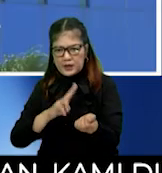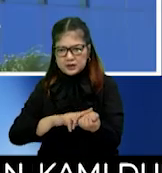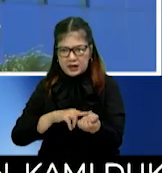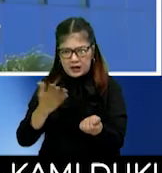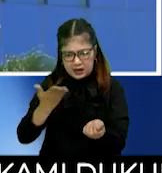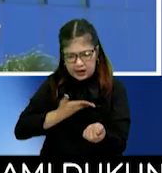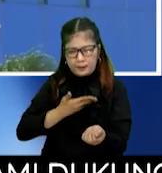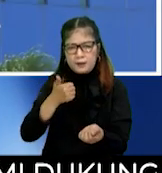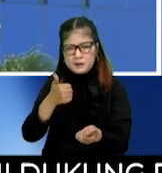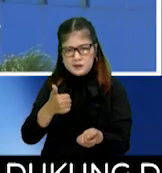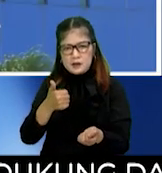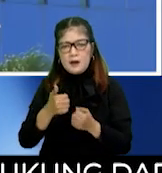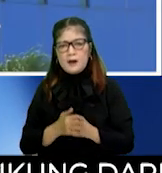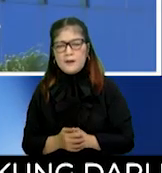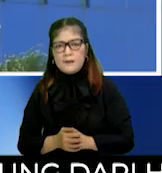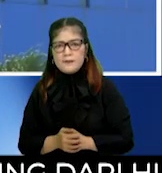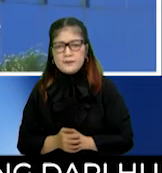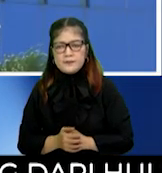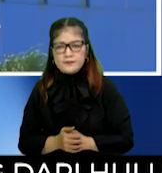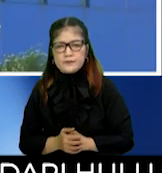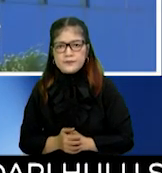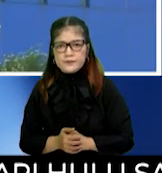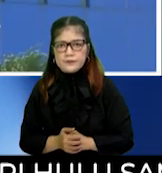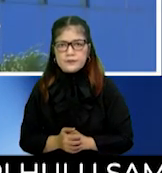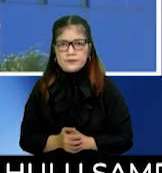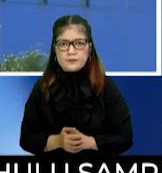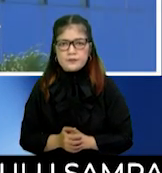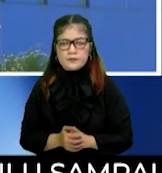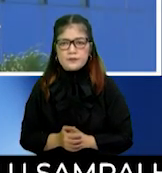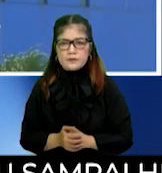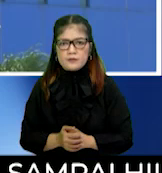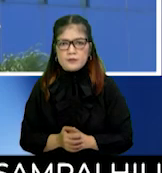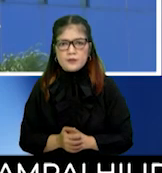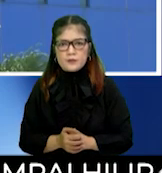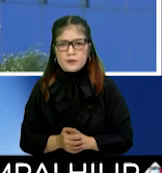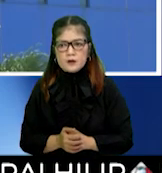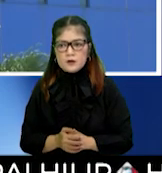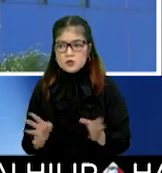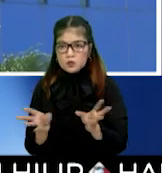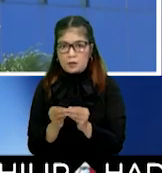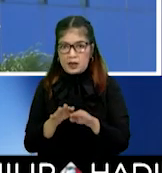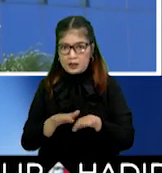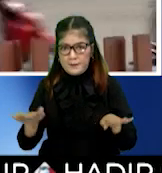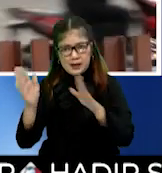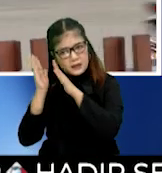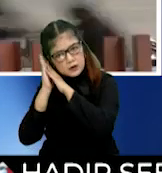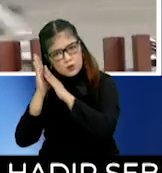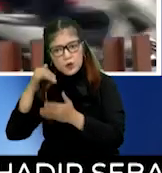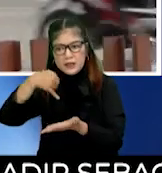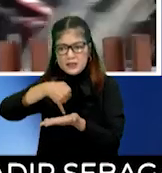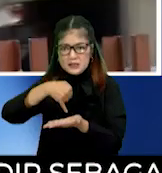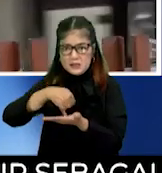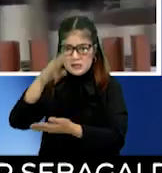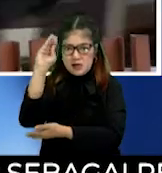mengakomodir pada lonjakan gelombang ketiga ini. Seperti diketahui, bed occupancy rate di wilayah DKI Jakarta dari